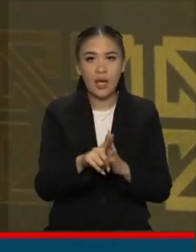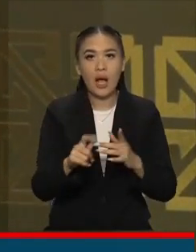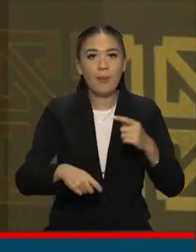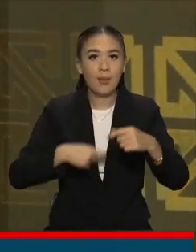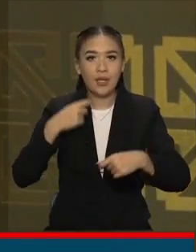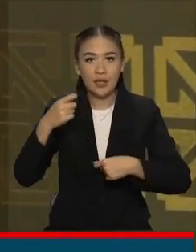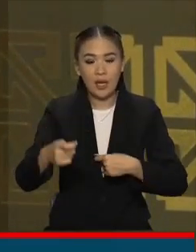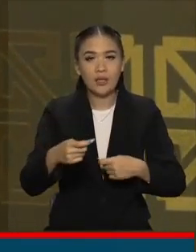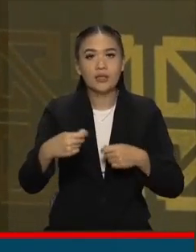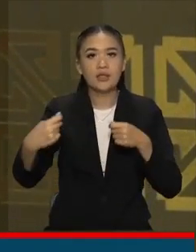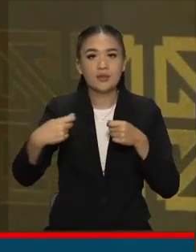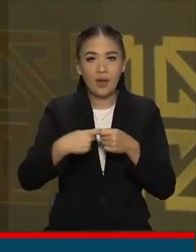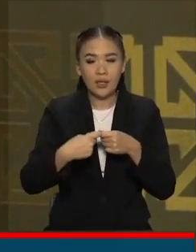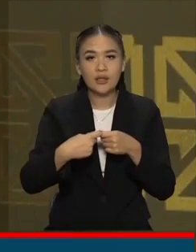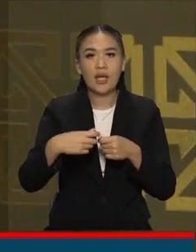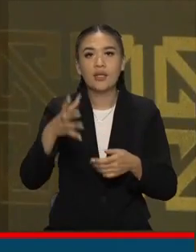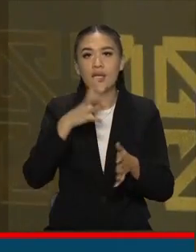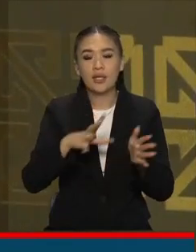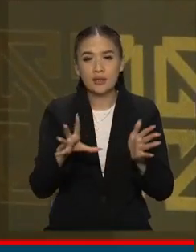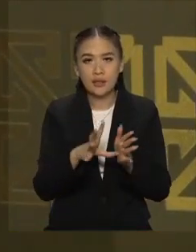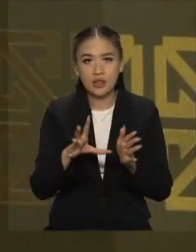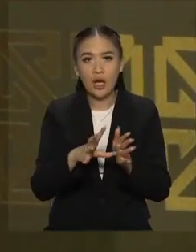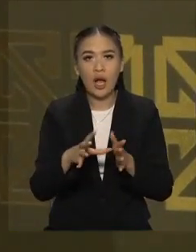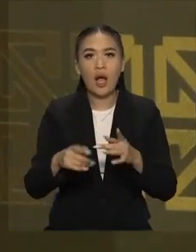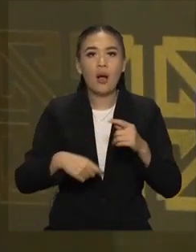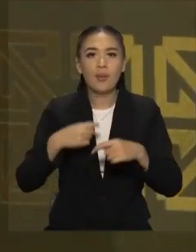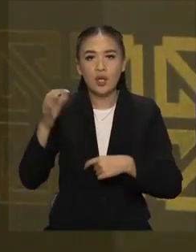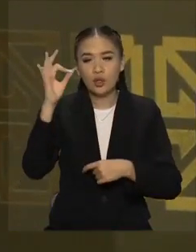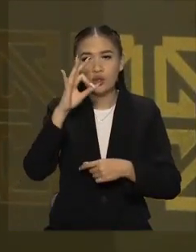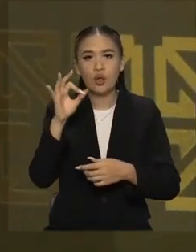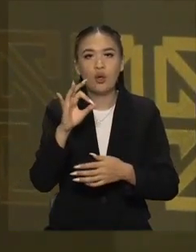по каналам связи на основании технических условий Обмена информацией